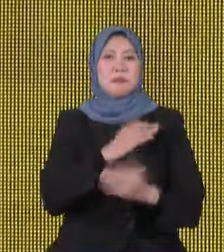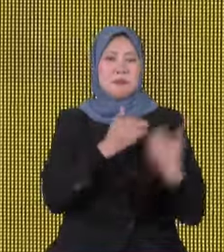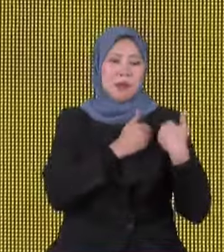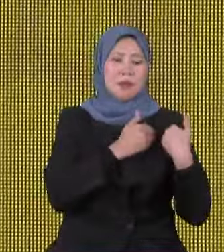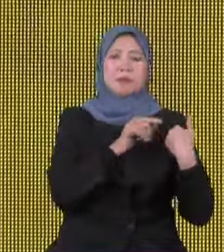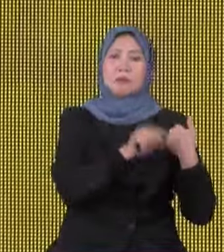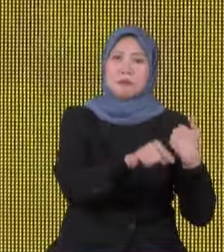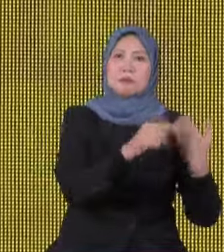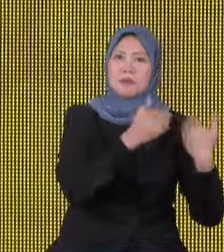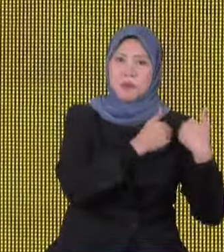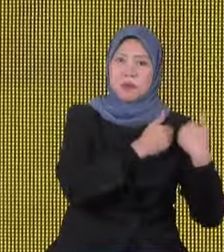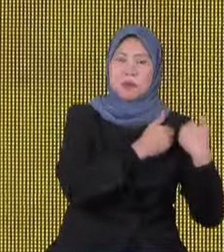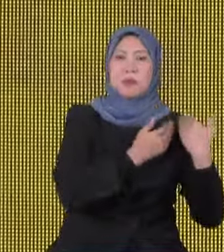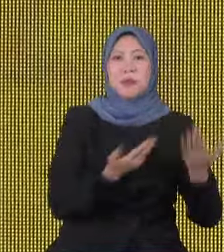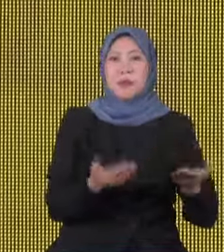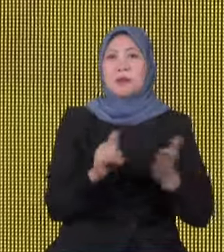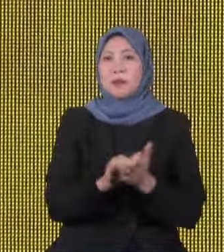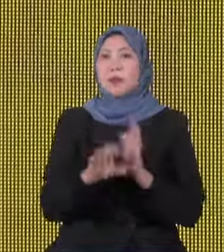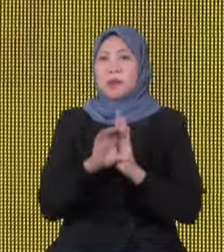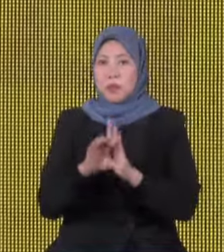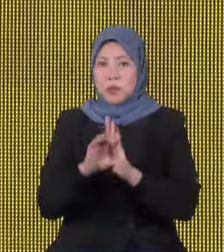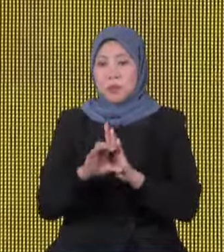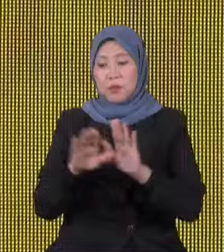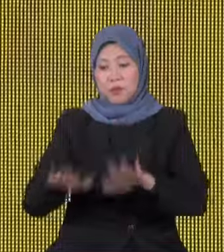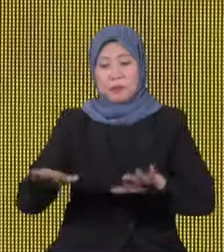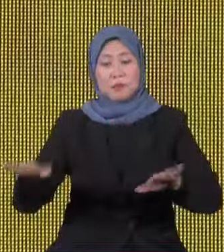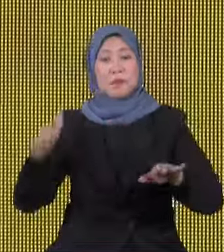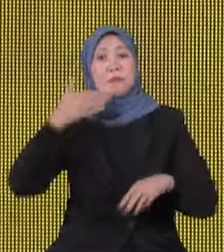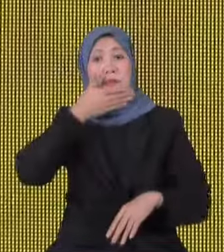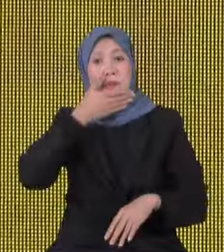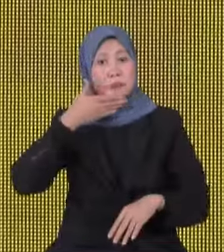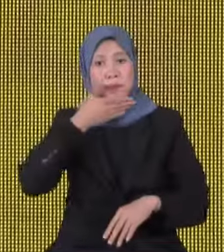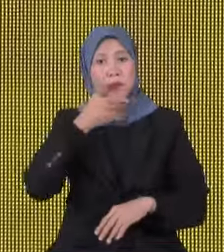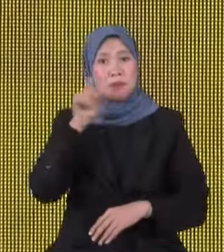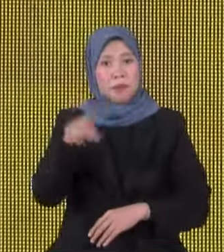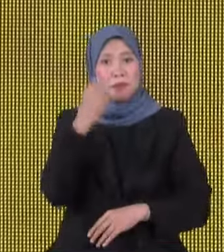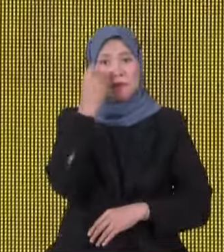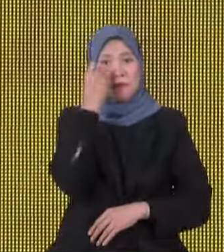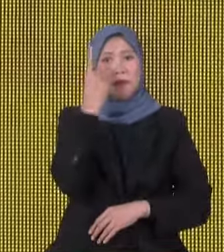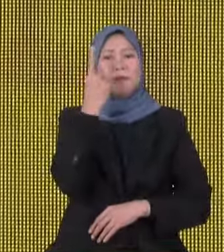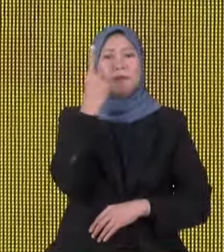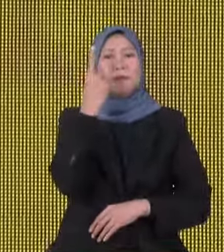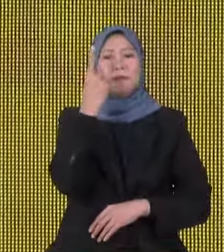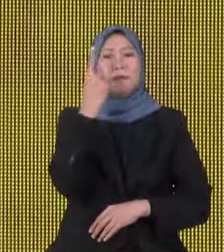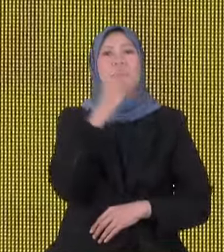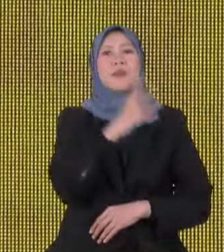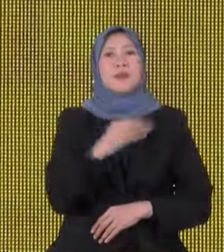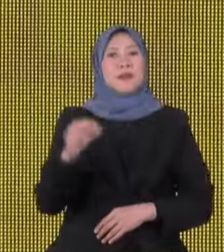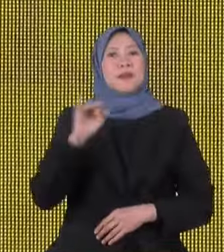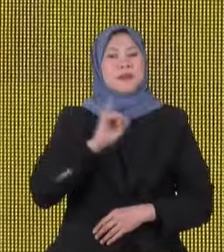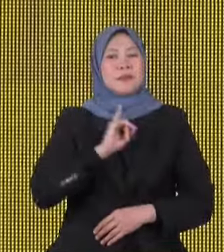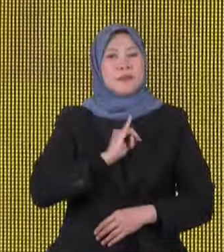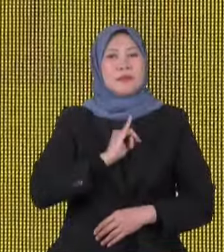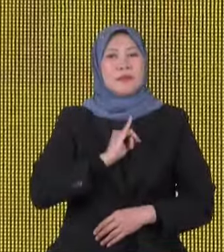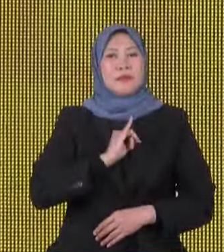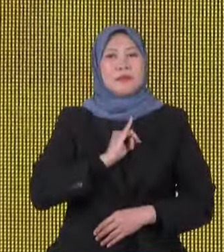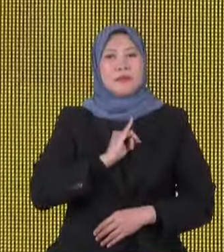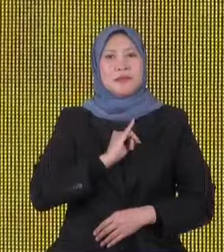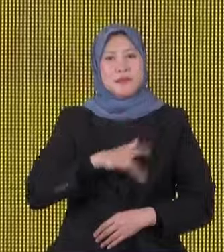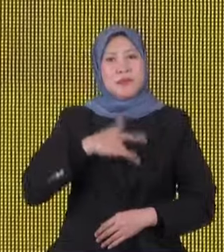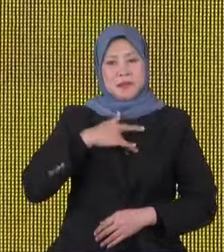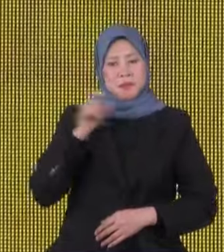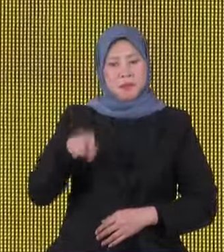mereka. Ini contoh-contoh bagaimana anak muda harus faham dan mengerti. Malah saya merasakan